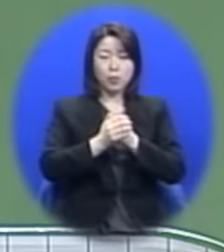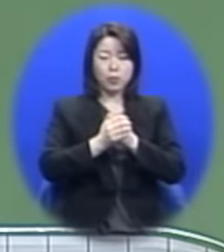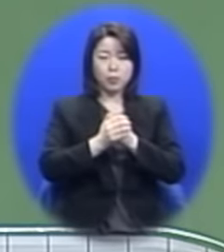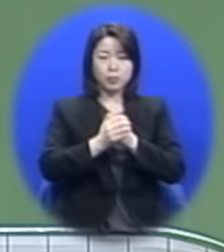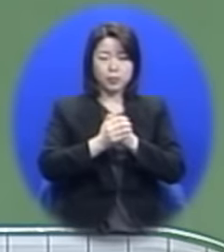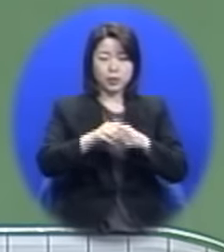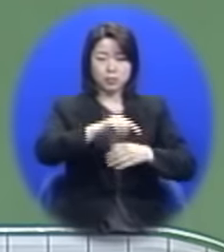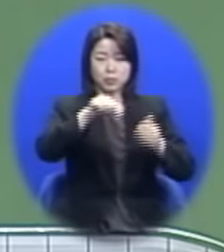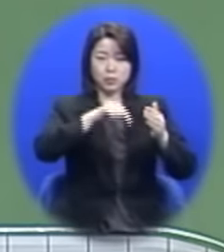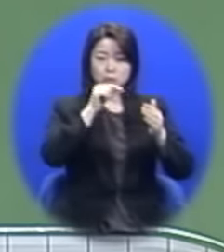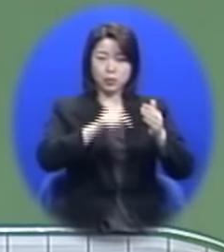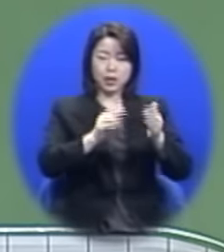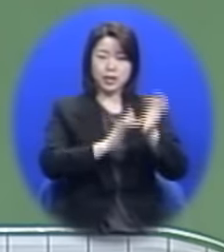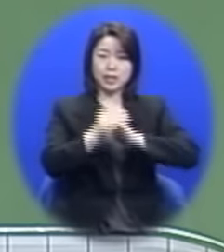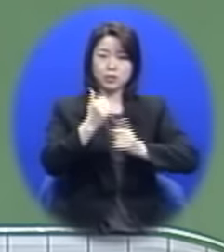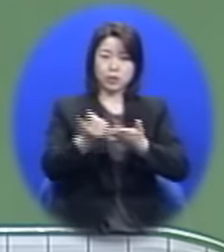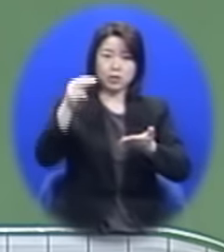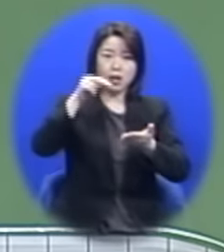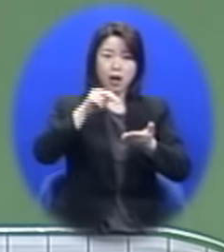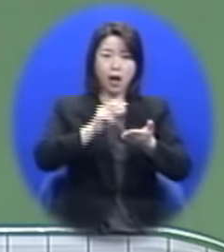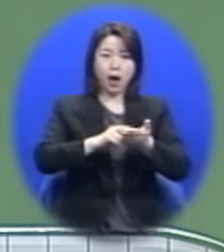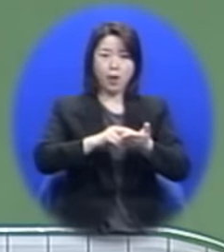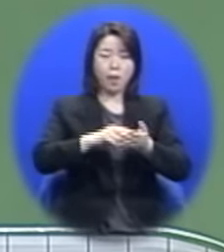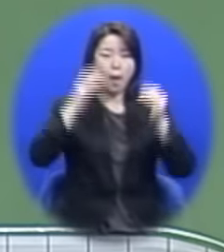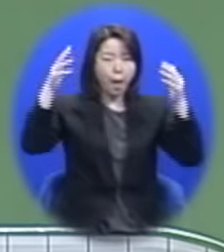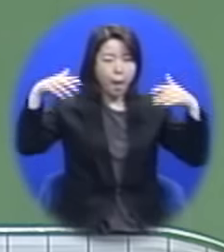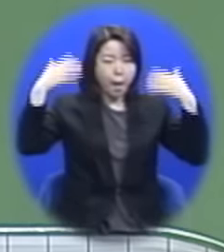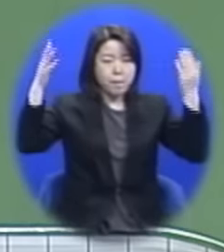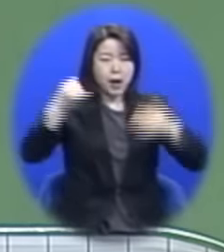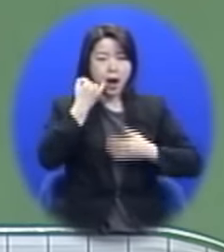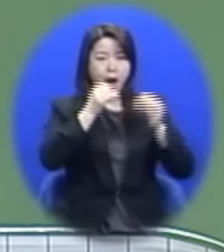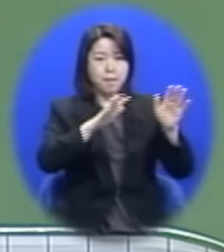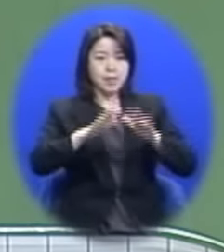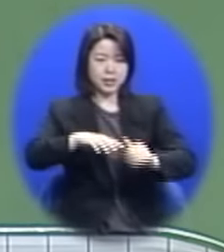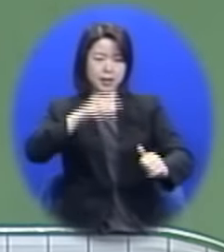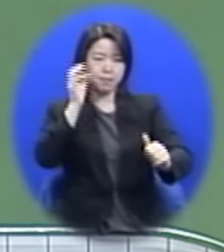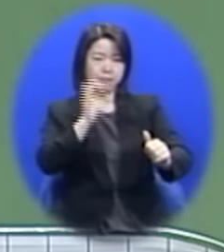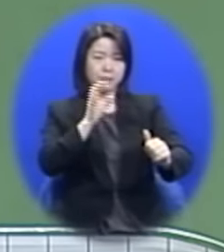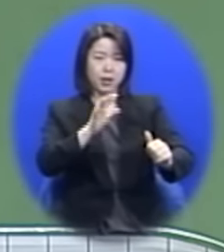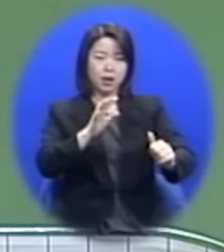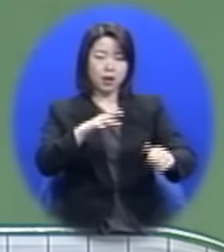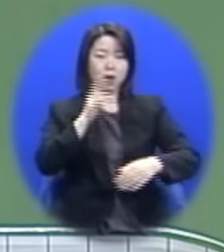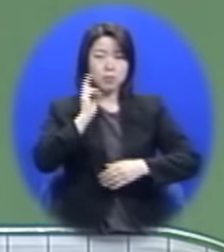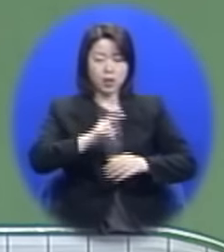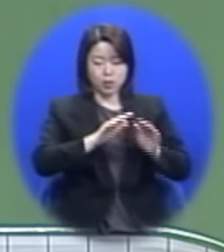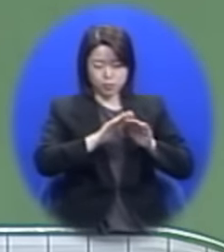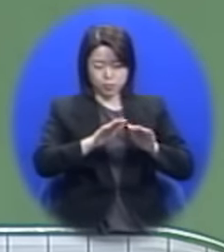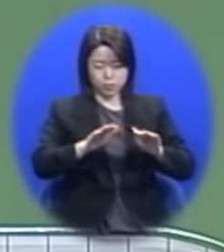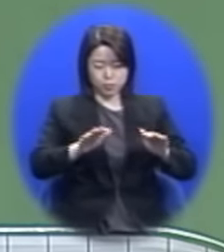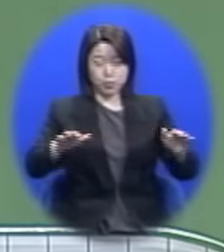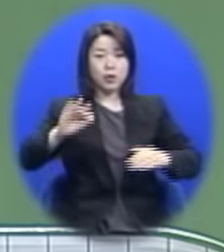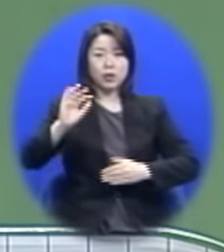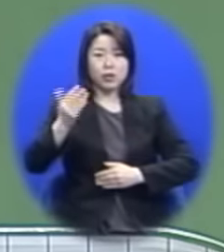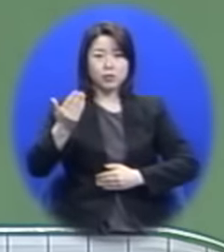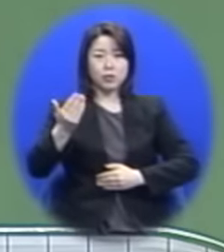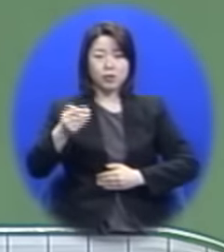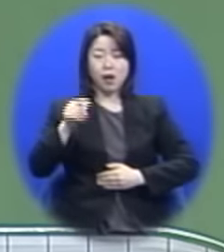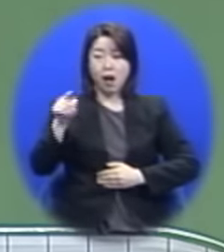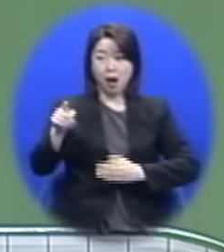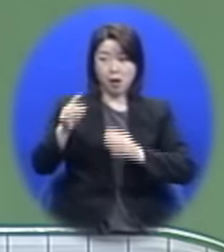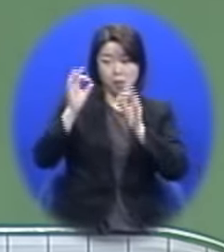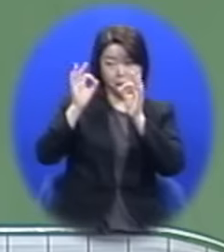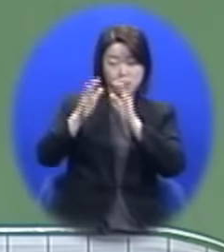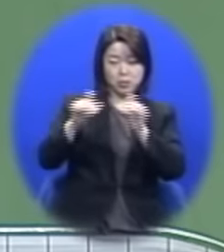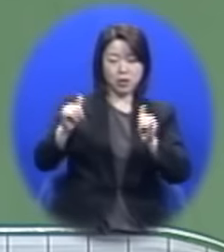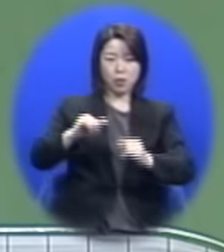예수께서 일어나사 바람과 바다를 꾸짖으시니 아주 잔잔하게 되거늘 그 사람들이 놀랍게 여겨